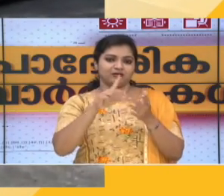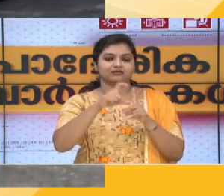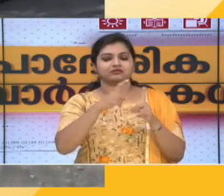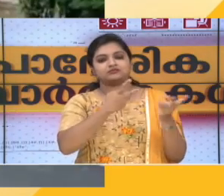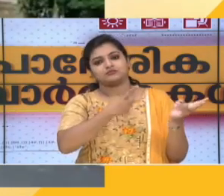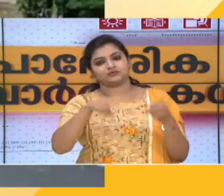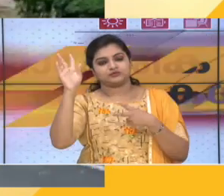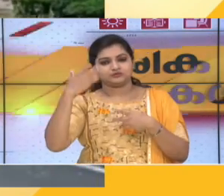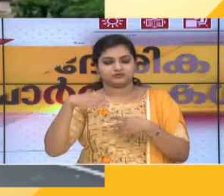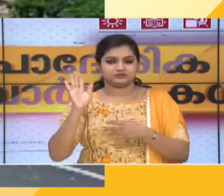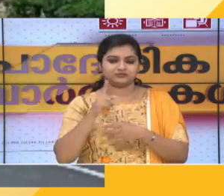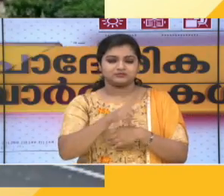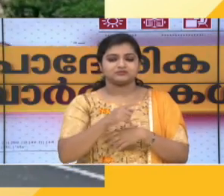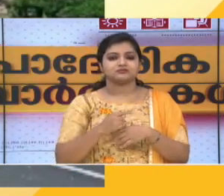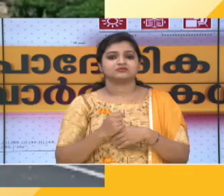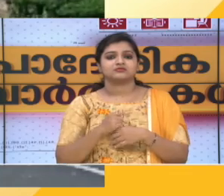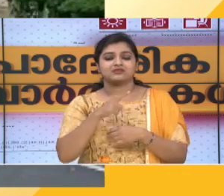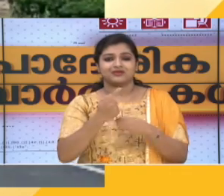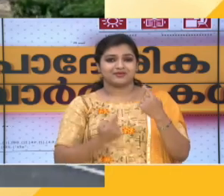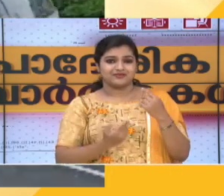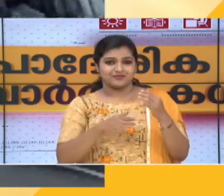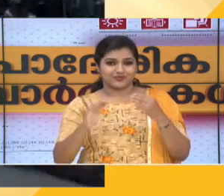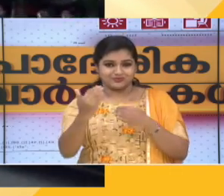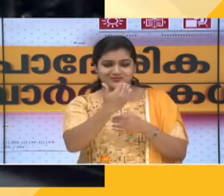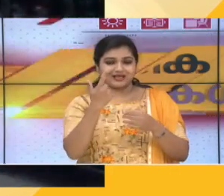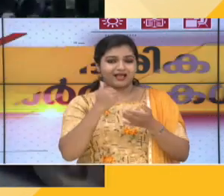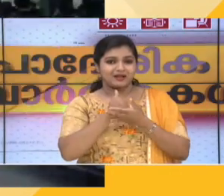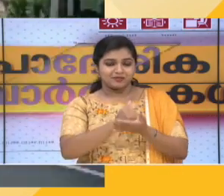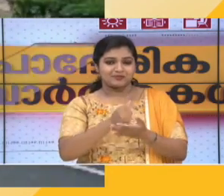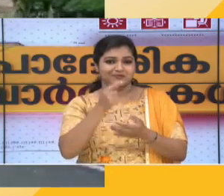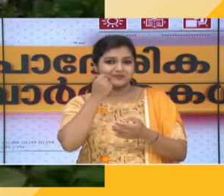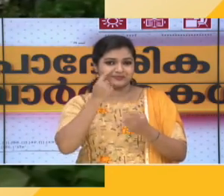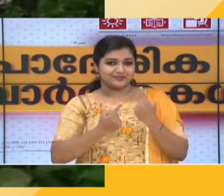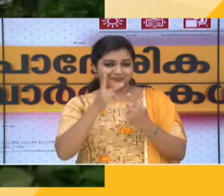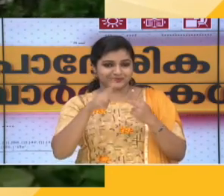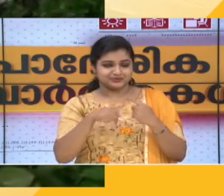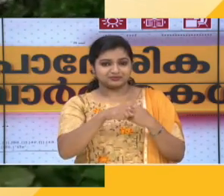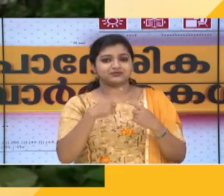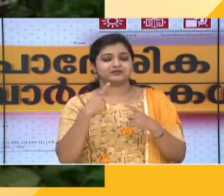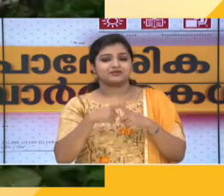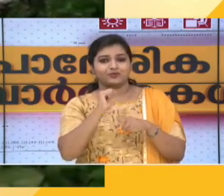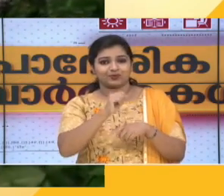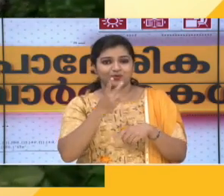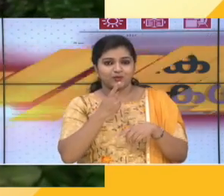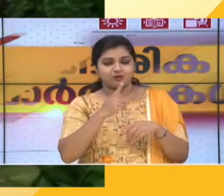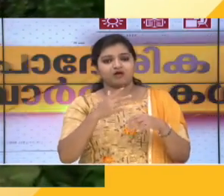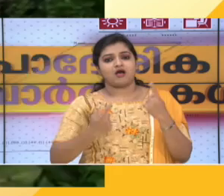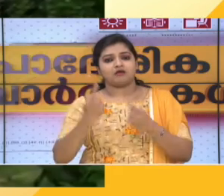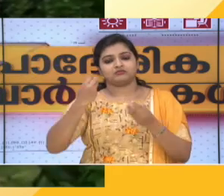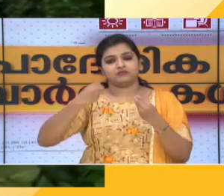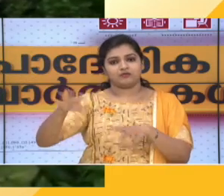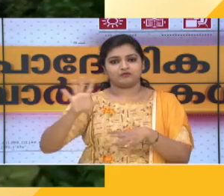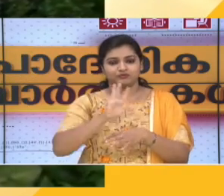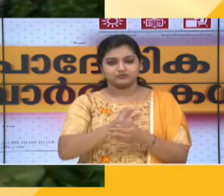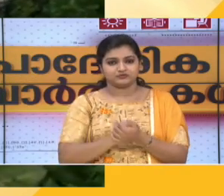സഹായിച്ച ആദിവാസിയെയും നായയെയും ബ്രിട്ടീഷുകാർ വനത്തിൽ തന്നെ ഉപേക്ഷിച്ചെന്നും പറയപ്പെടുന്നു. വില്യം ക്യാമ്പലിന്റെ പാവനസ്മരണയ്ക്കാണ് ബ്രിട്ടീഷുകാർ